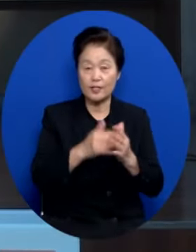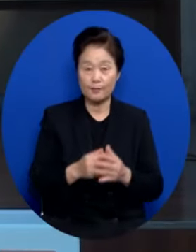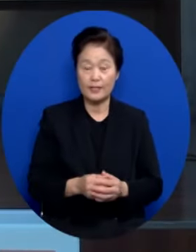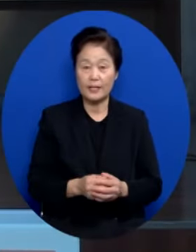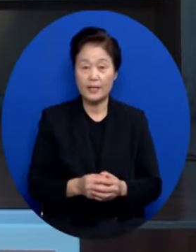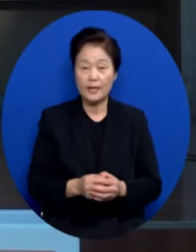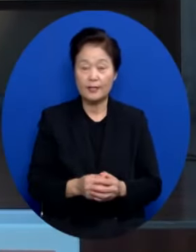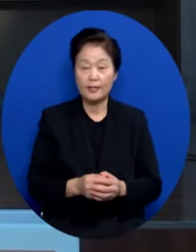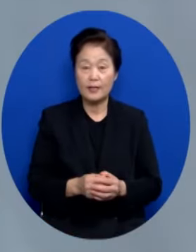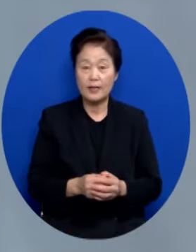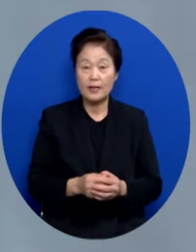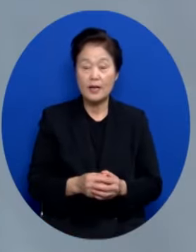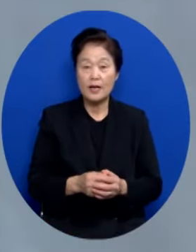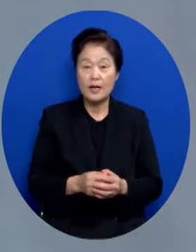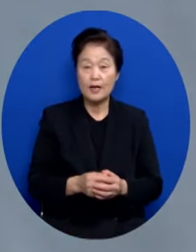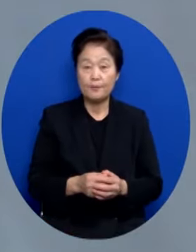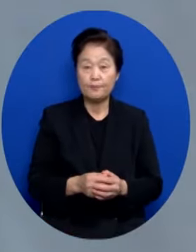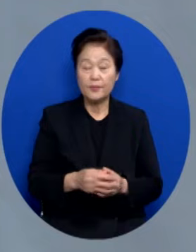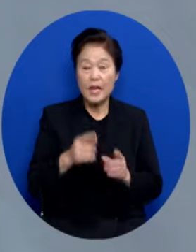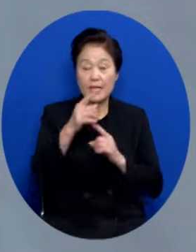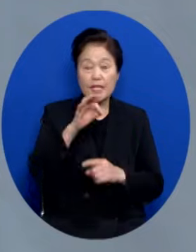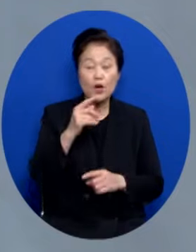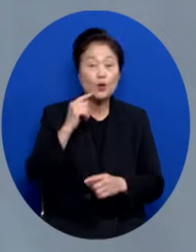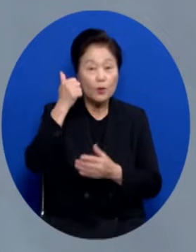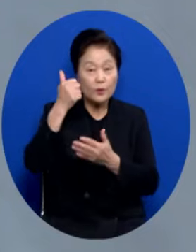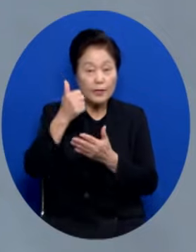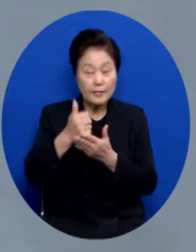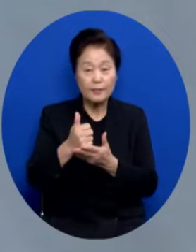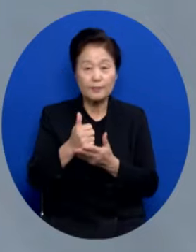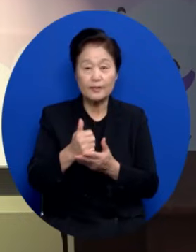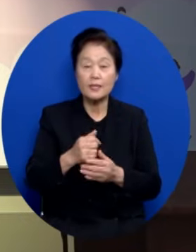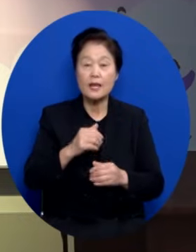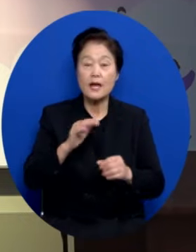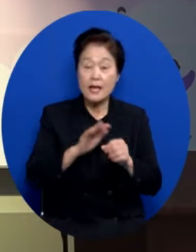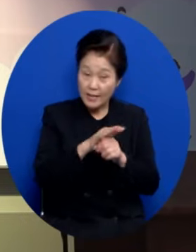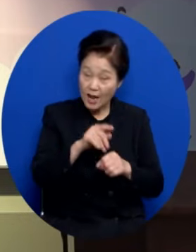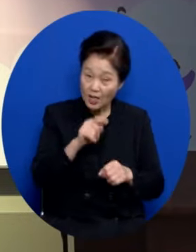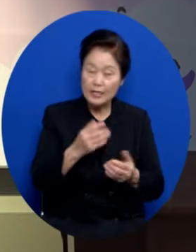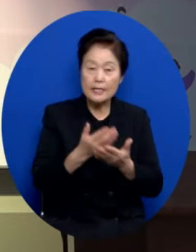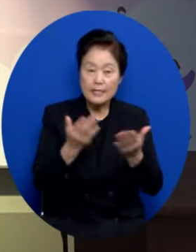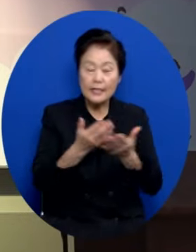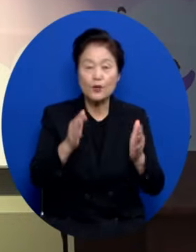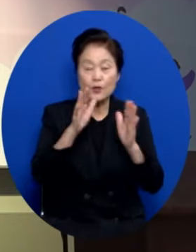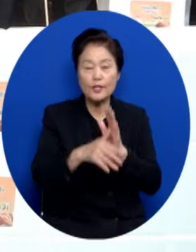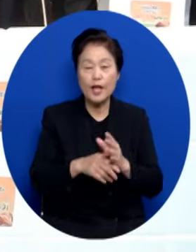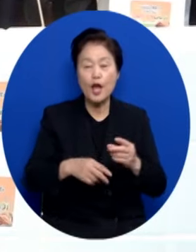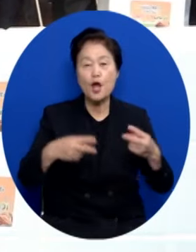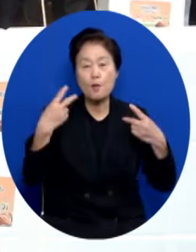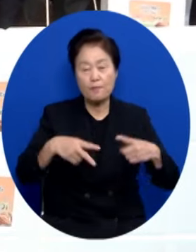이날 기념사를 전한 여의도 순복음교회 이영훈 목사는 사랑은 나눌 때 배가 된다며 이번 김장 나눔을